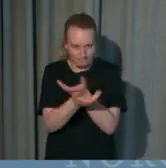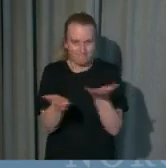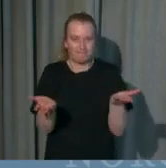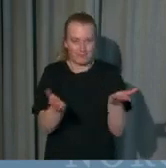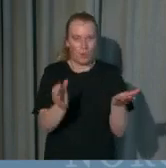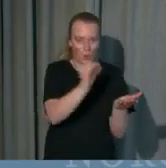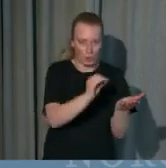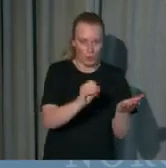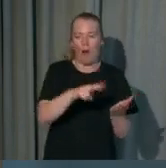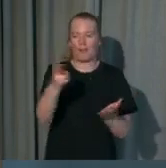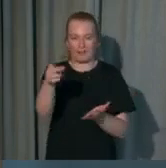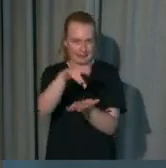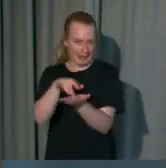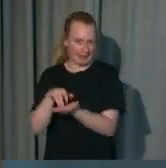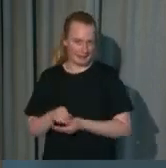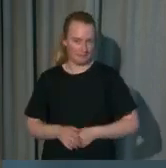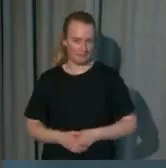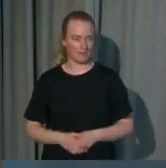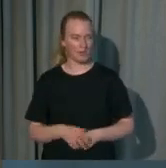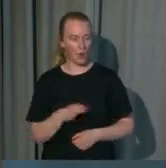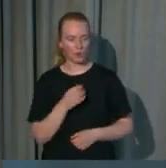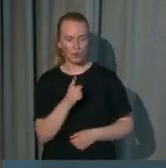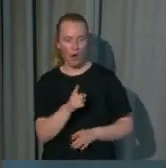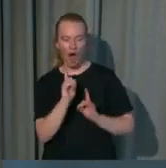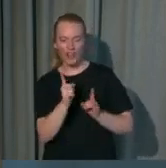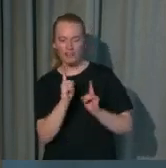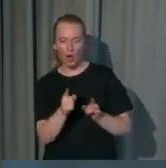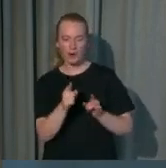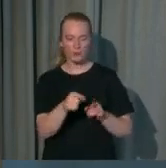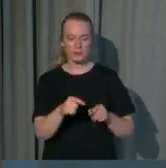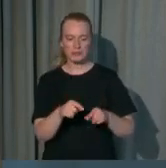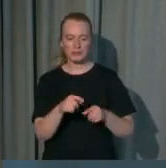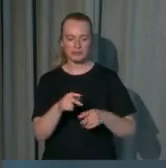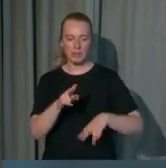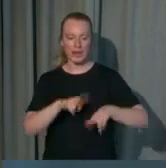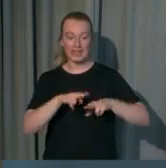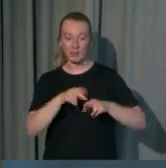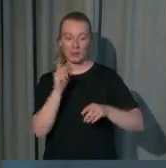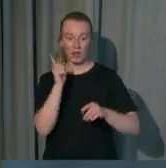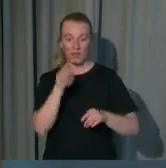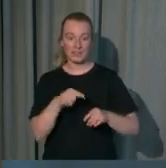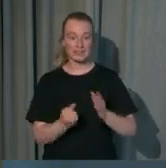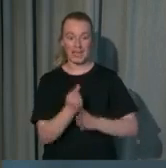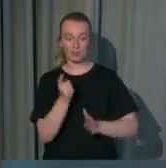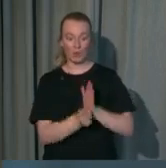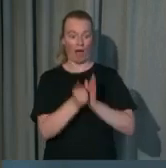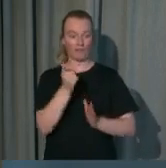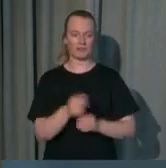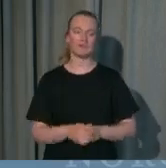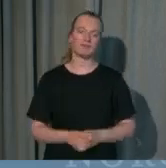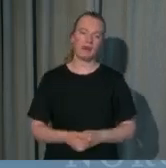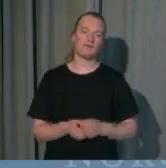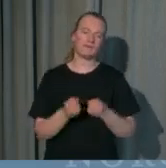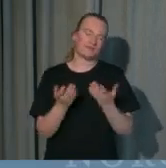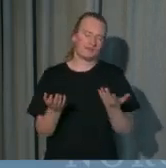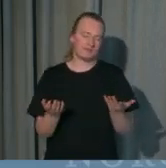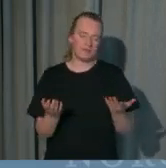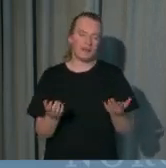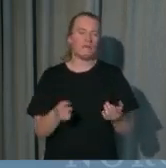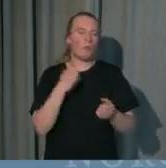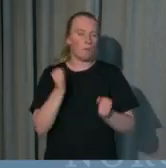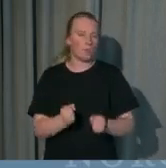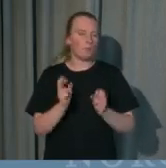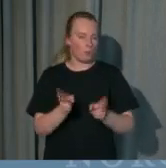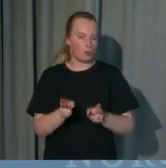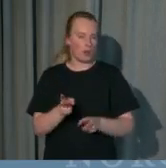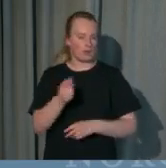og andre steder. Men vil du advare mot spontane markeringer som kan oppstå nå? Det mange måter å være spontan på, men jeg tror at vi må bruke sunn